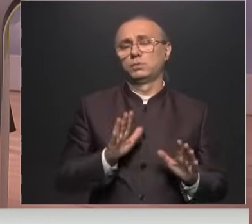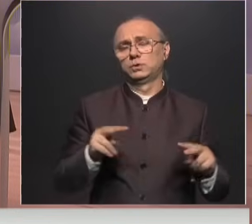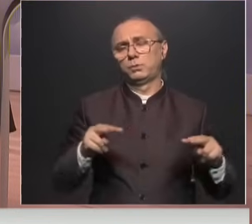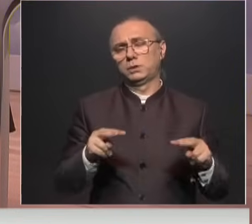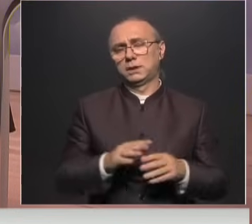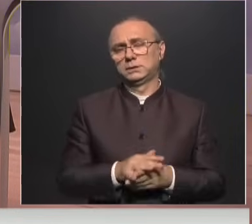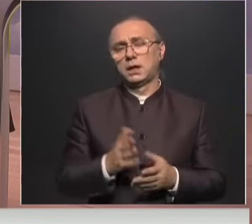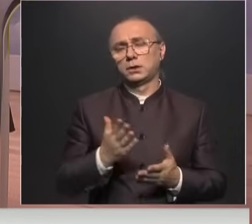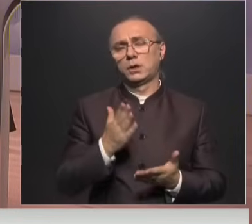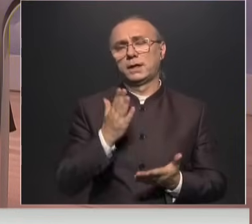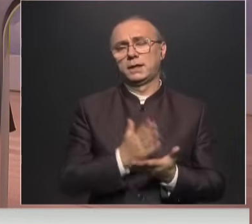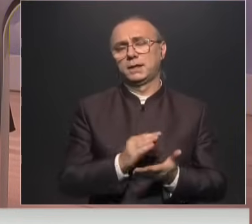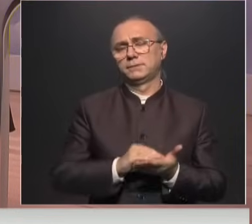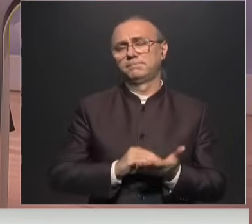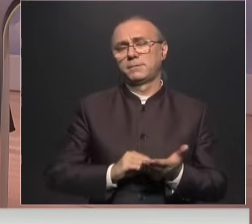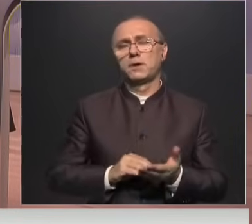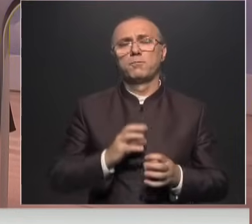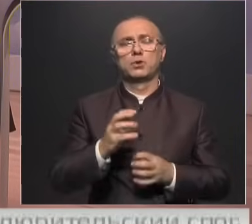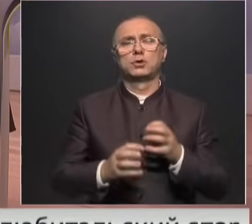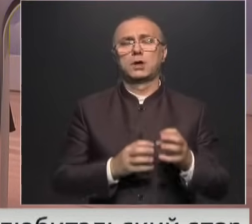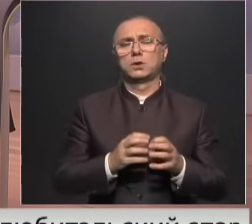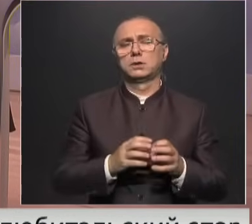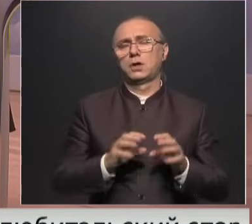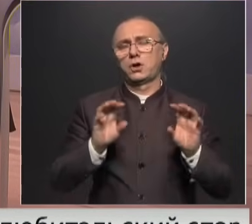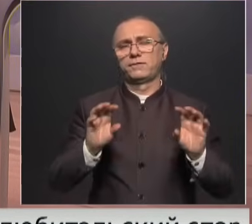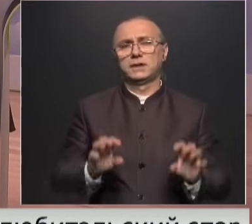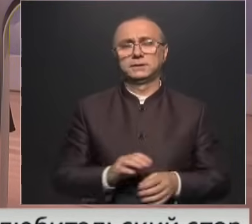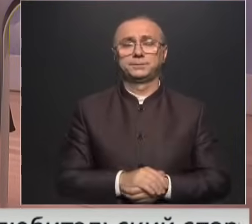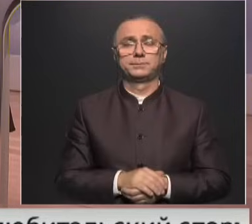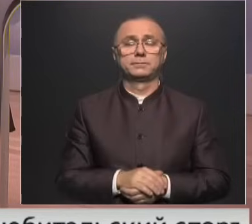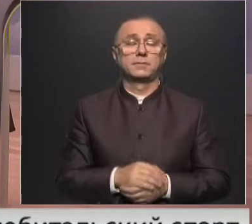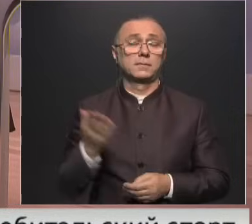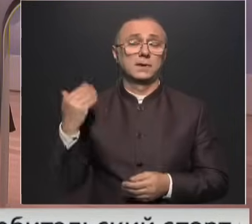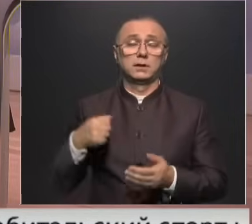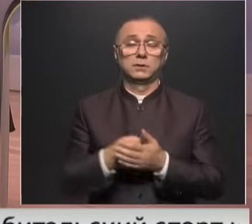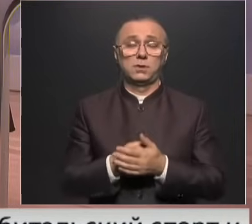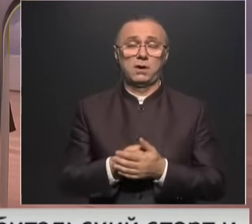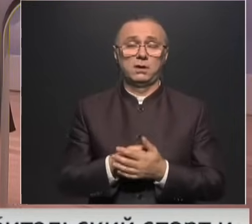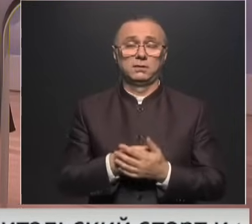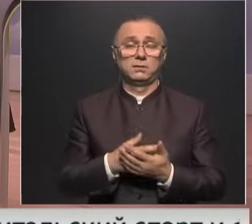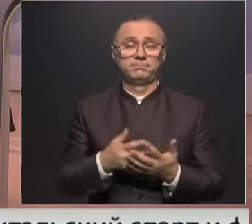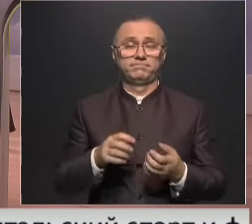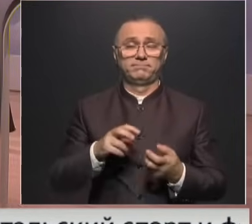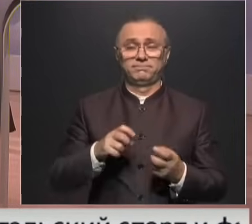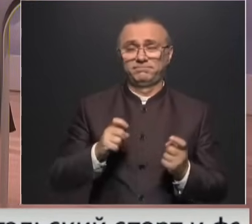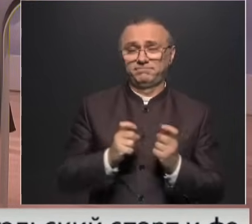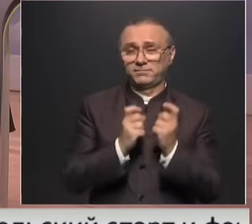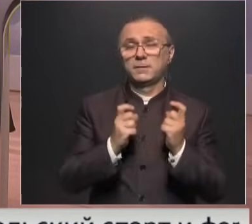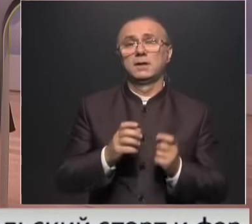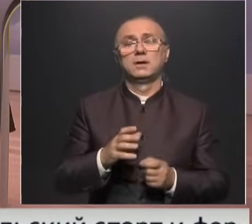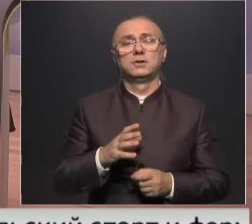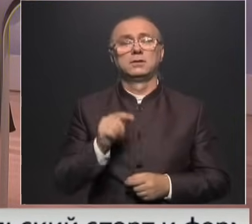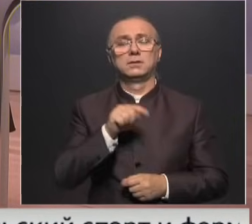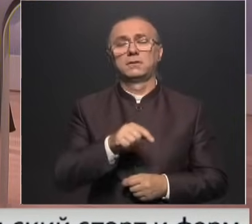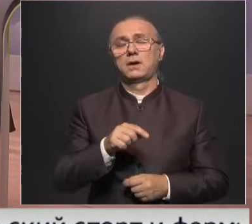Алиев. Важно понимать, что до последнего обострения в регионе проживали 120 тысяч человек. Около 90 тысяч уже